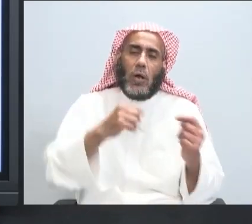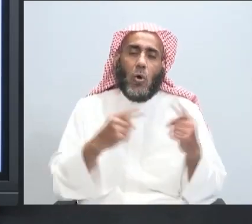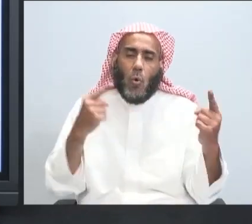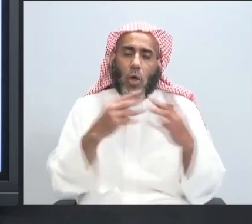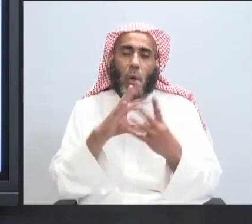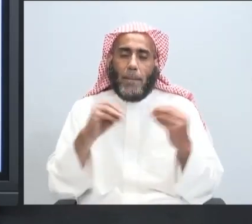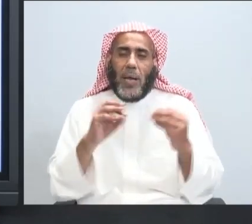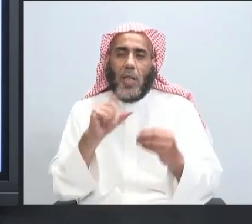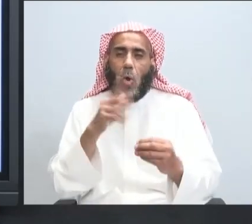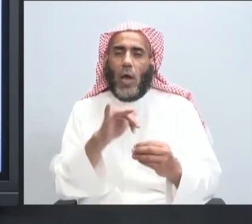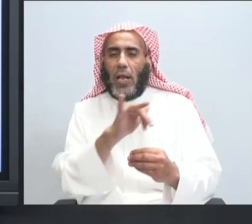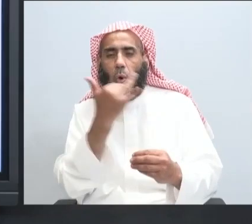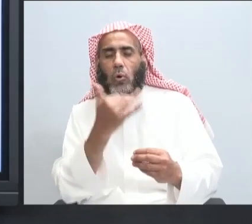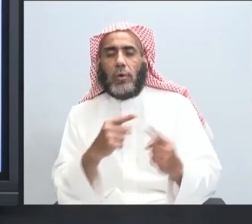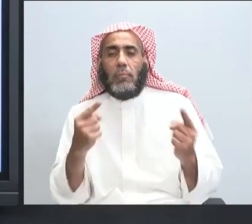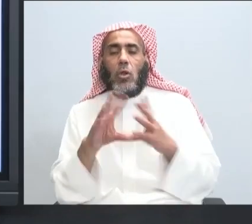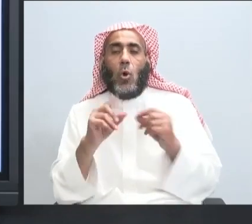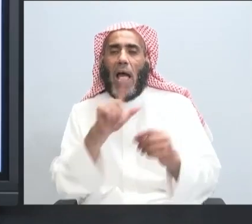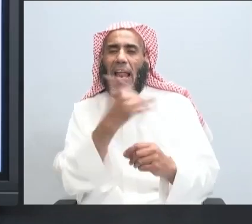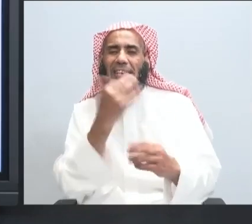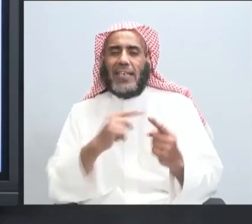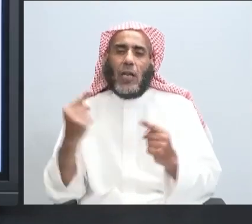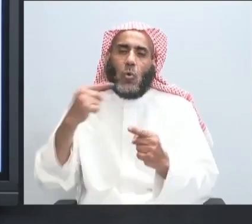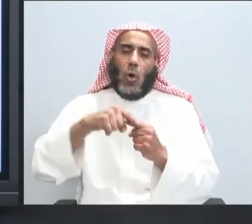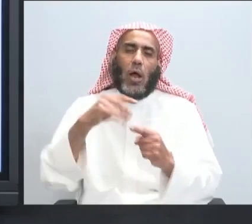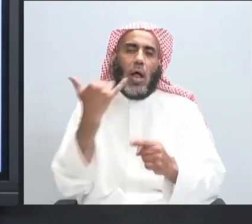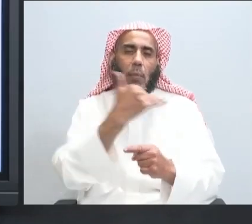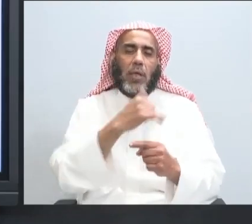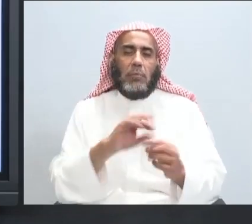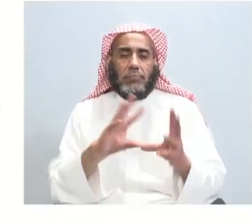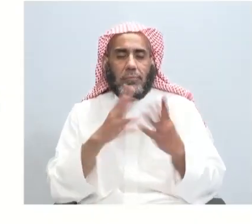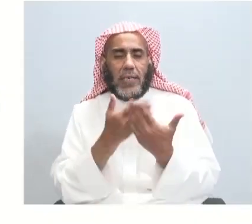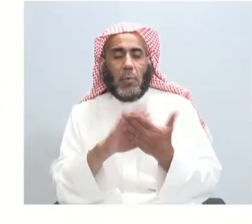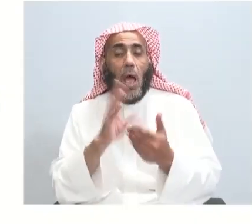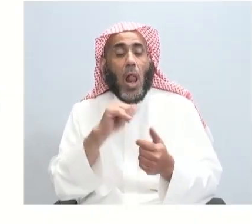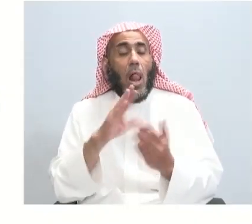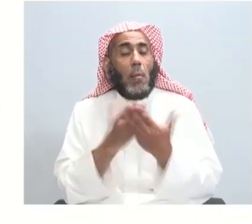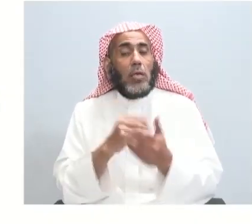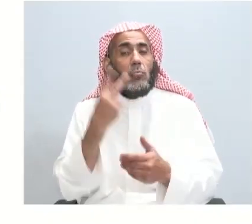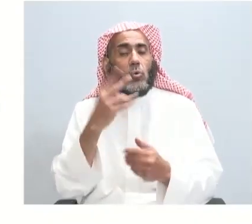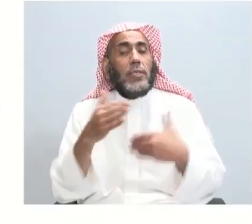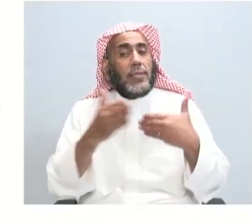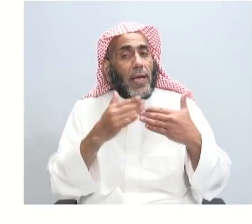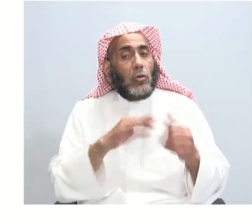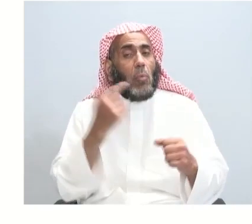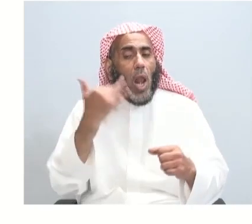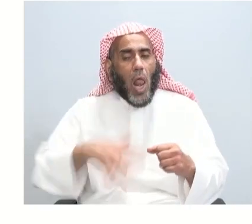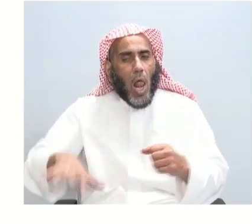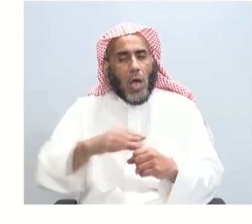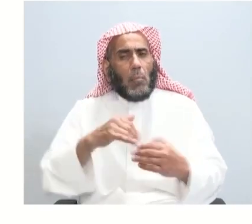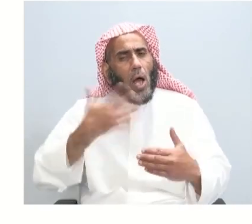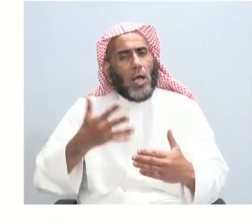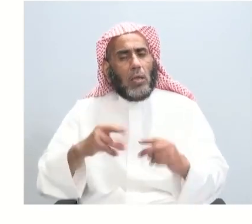يذكر معنى من لغة إلى لغة، مثلا من اللغة الإنجليزية إلى اللغة العربية. هل المعاجم ثنائية اللغة تخدم العرب أكثر من غيرهم؟